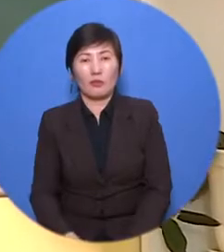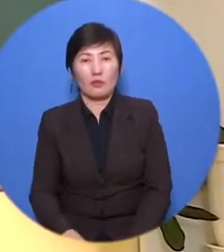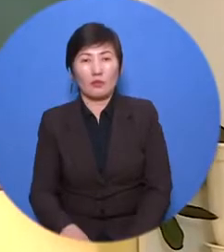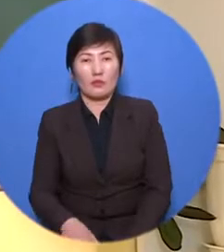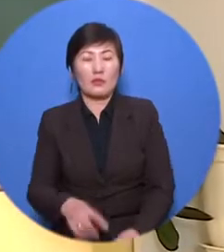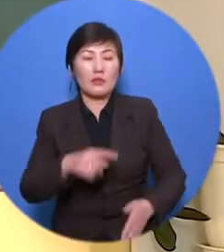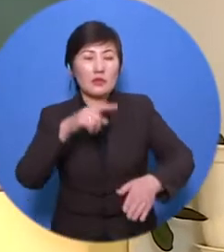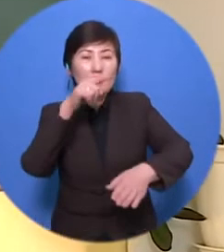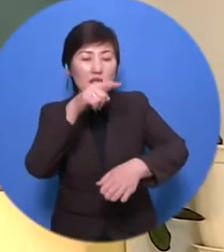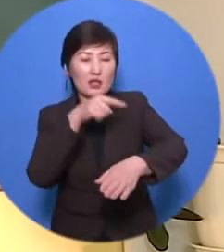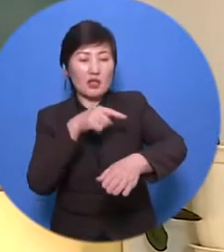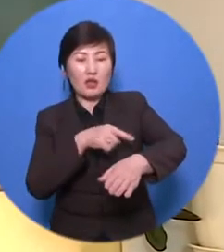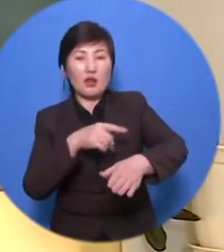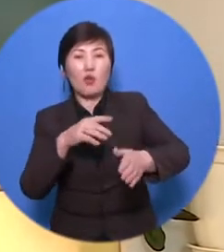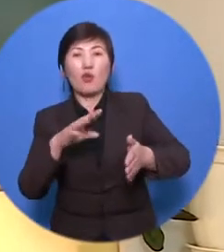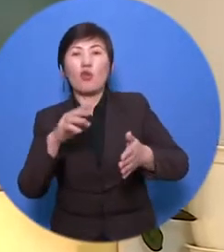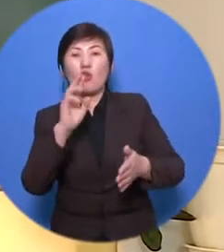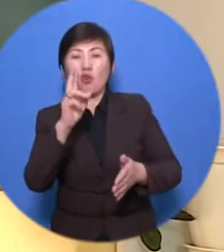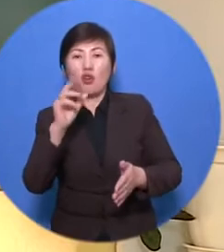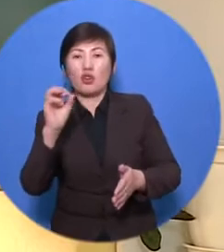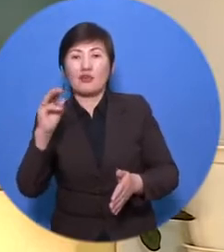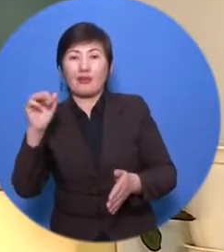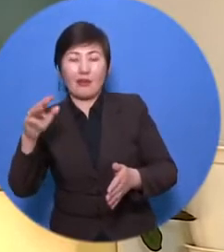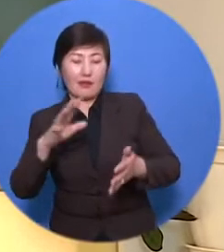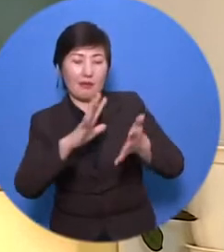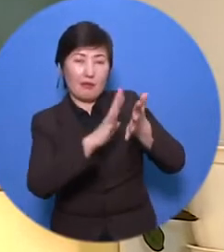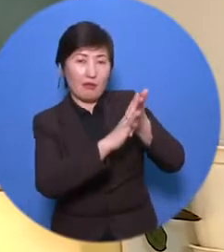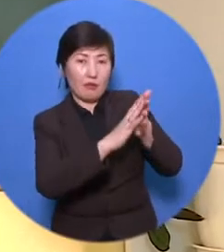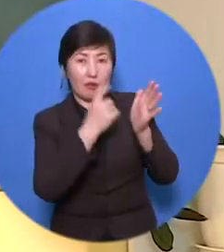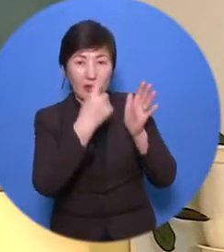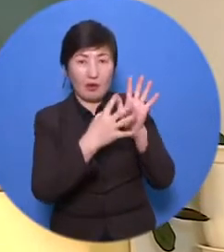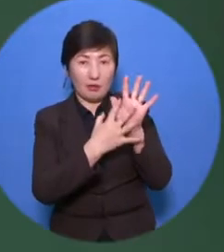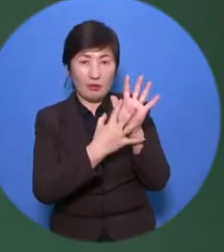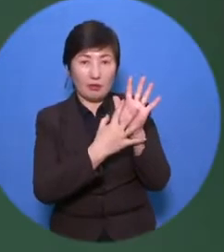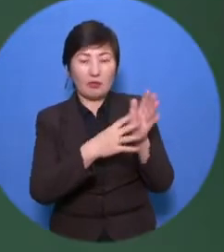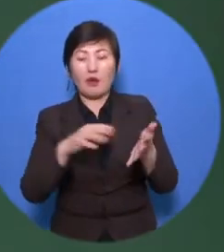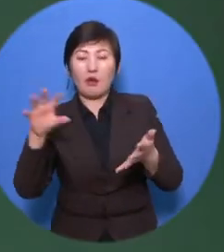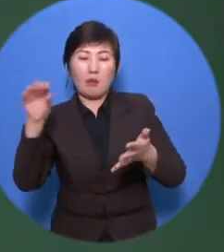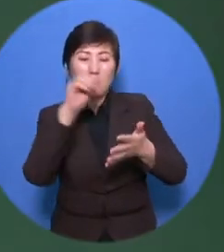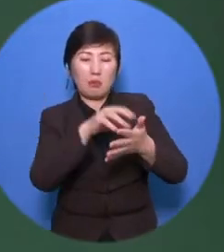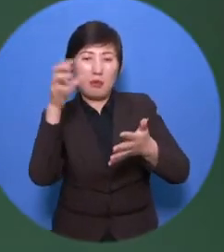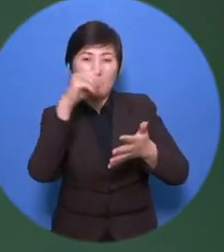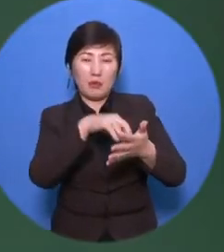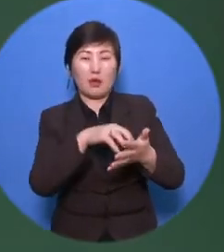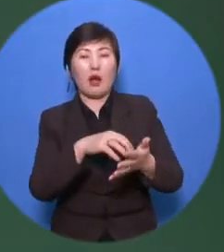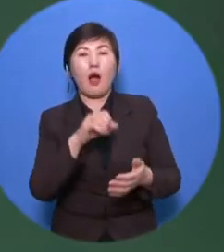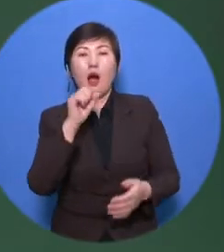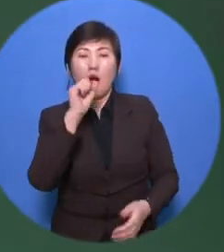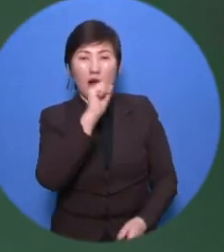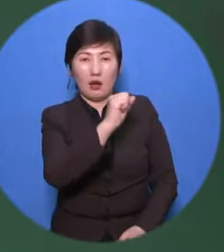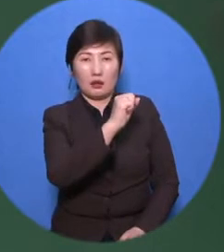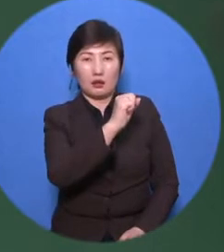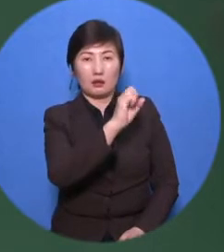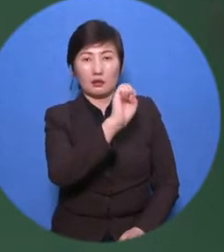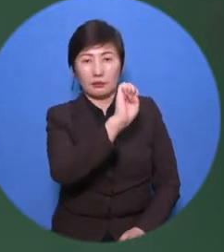Эдгээр цэгүүдийнхээ координатыг хүснэгтээр харуулъя. За, А цэгийн координатыг харъя. А